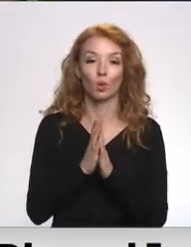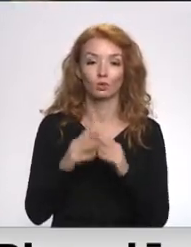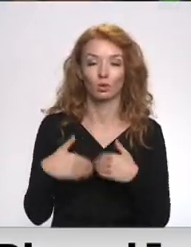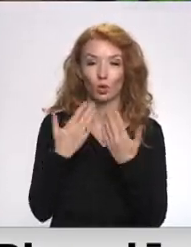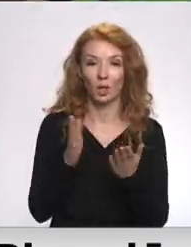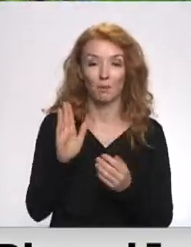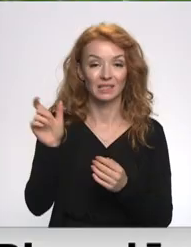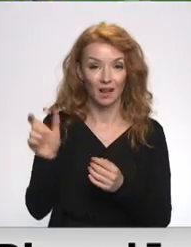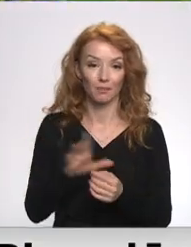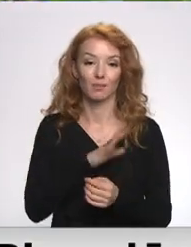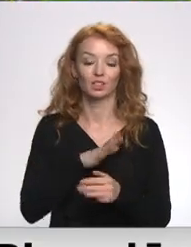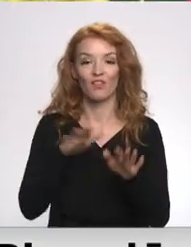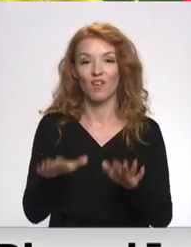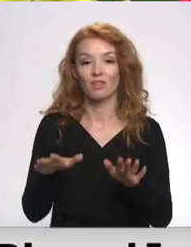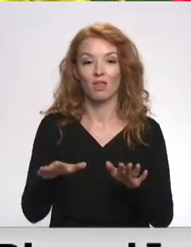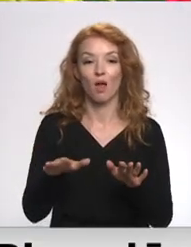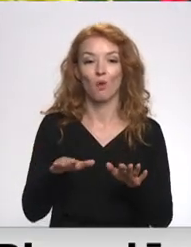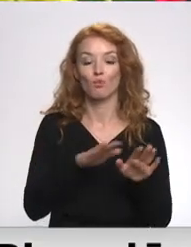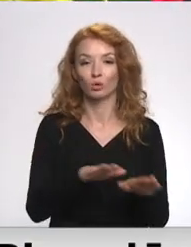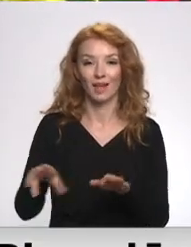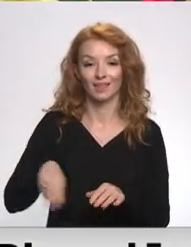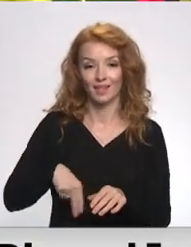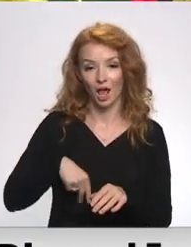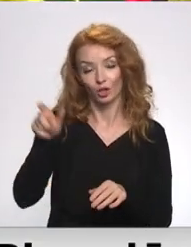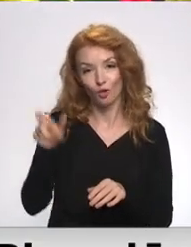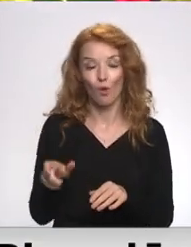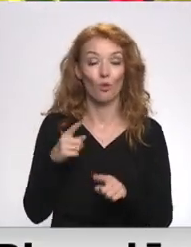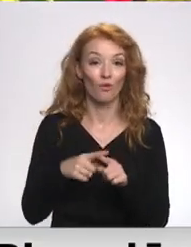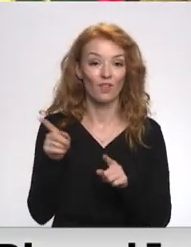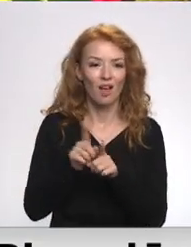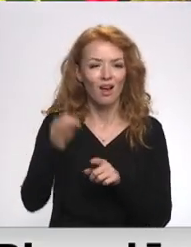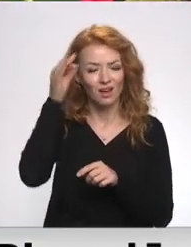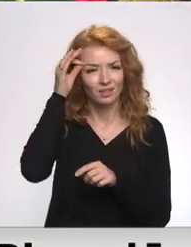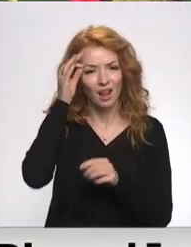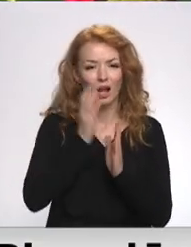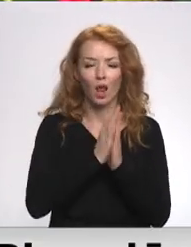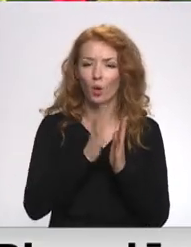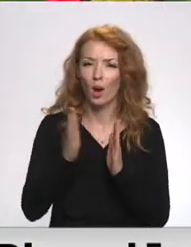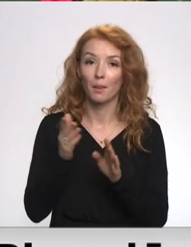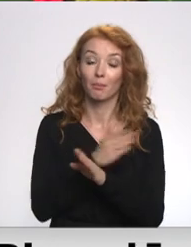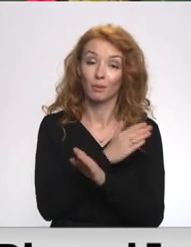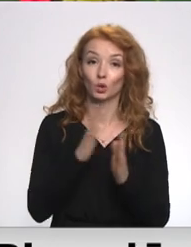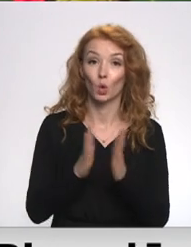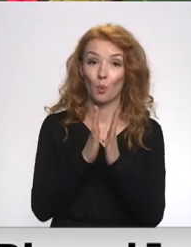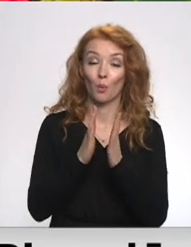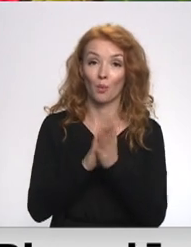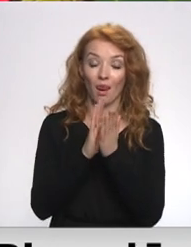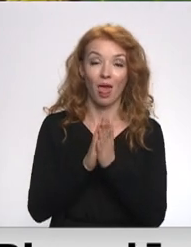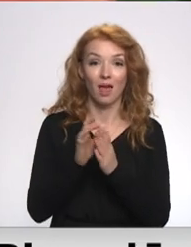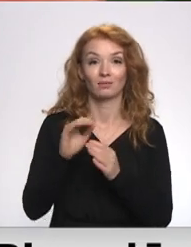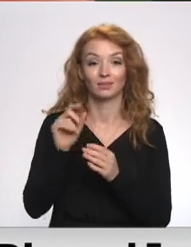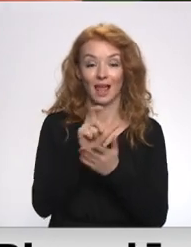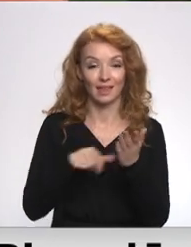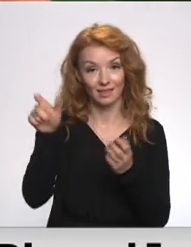Birzgaliete bijusī vietējā muzeja direktora un skolotāja Daina. Viņa vēl atmins, kā regulāri pirms dzēnieka jubilejas ar dombiedriem